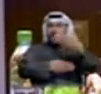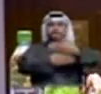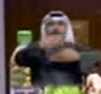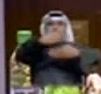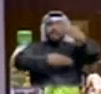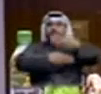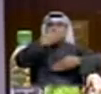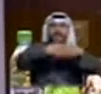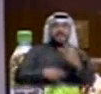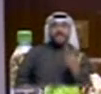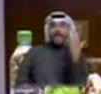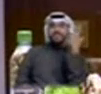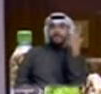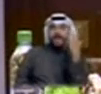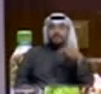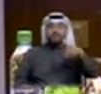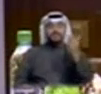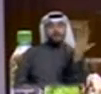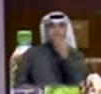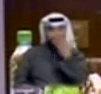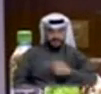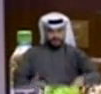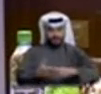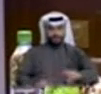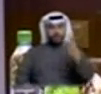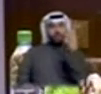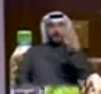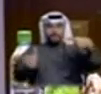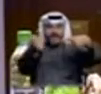860 مدرسة وأربع جامعات و124